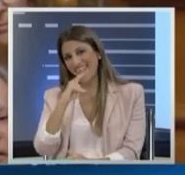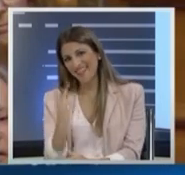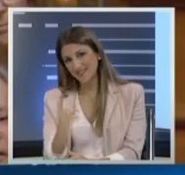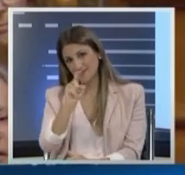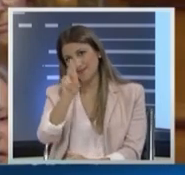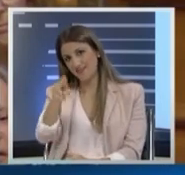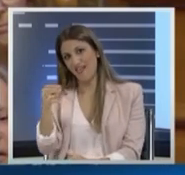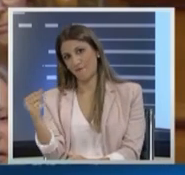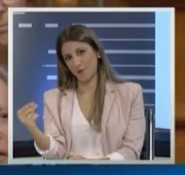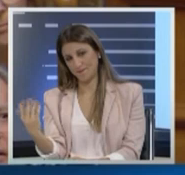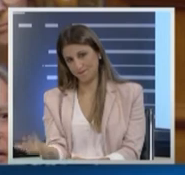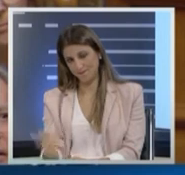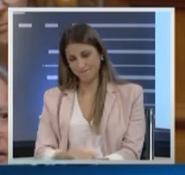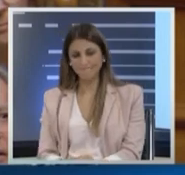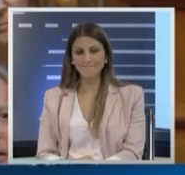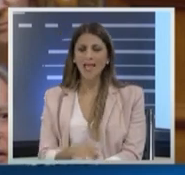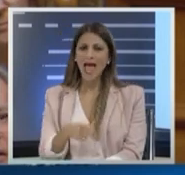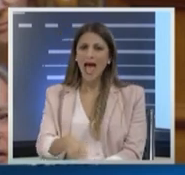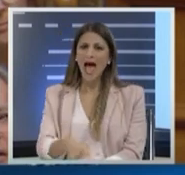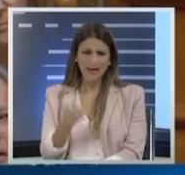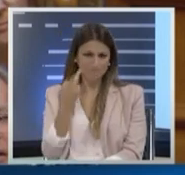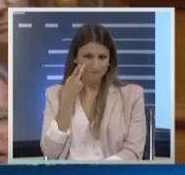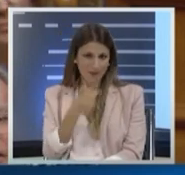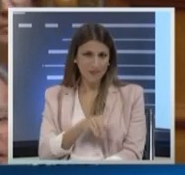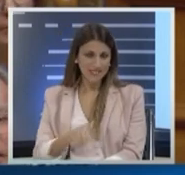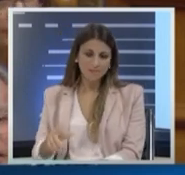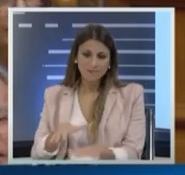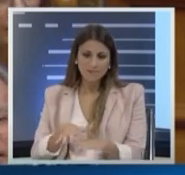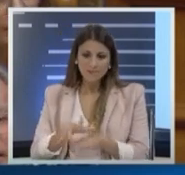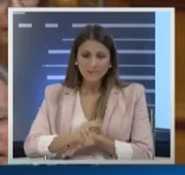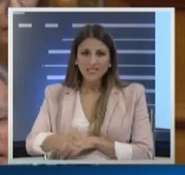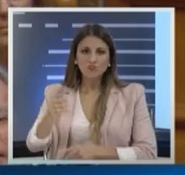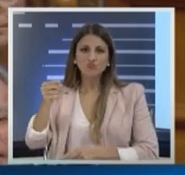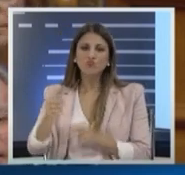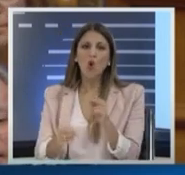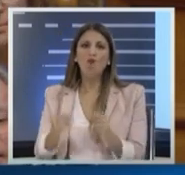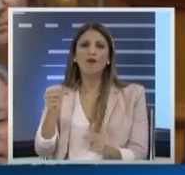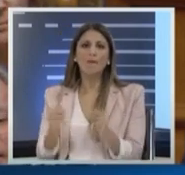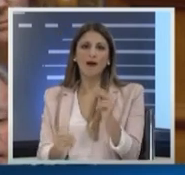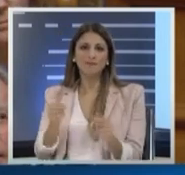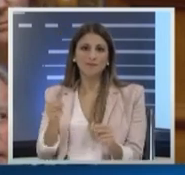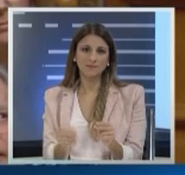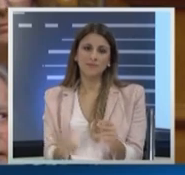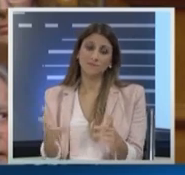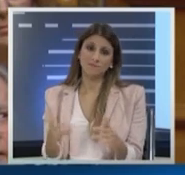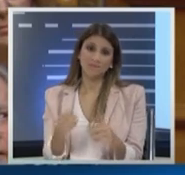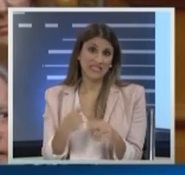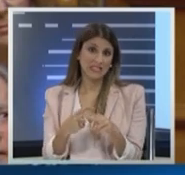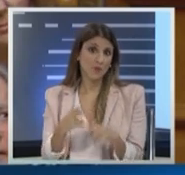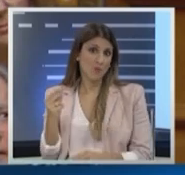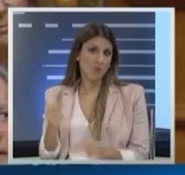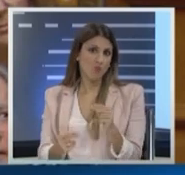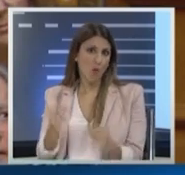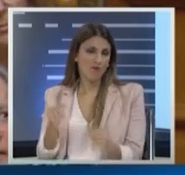Αντιλαμβανόμαστε λοιπόν ότι εδώ βρισκόμαστε μπροστά σε ένα πρόβλημα πάρα πολύ δομικό,